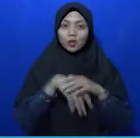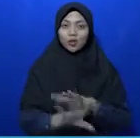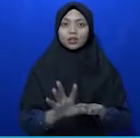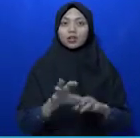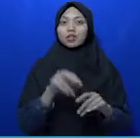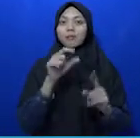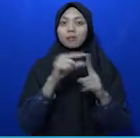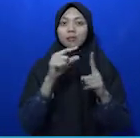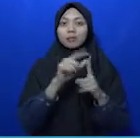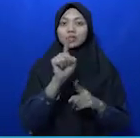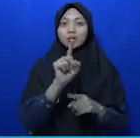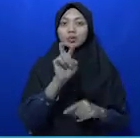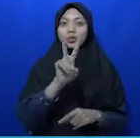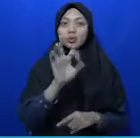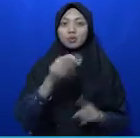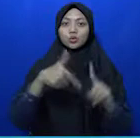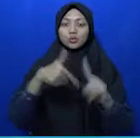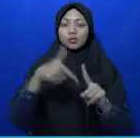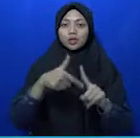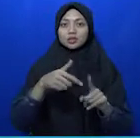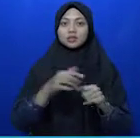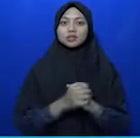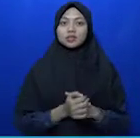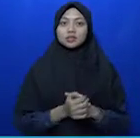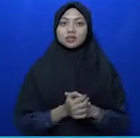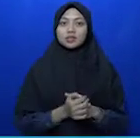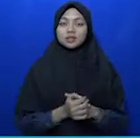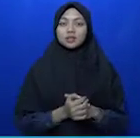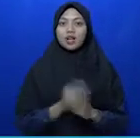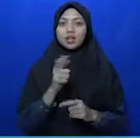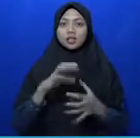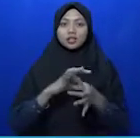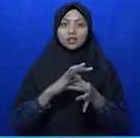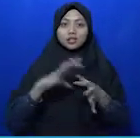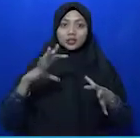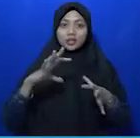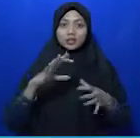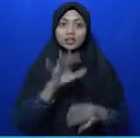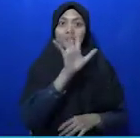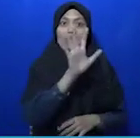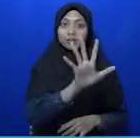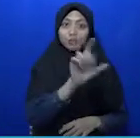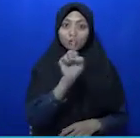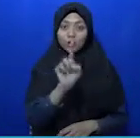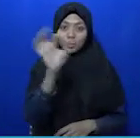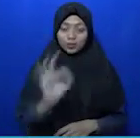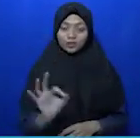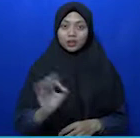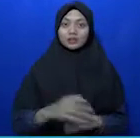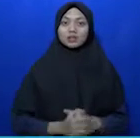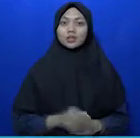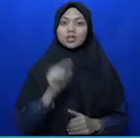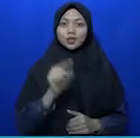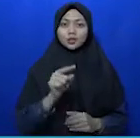PP 1 2017 serta Permen SDM nomor 5 2017, di mana divestasi menjadi 51%.